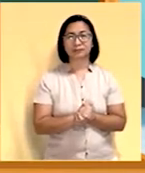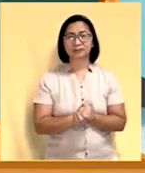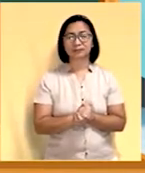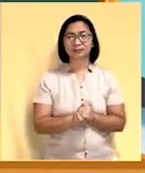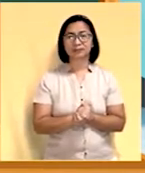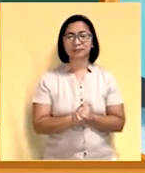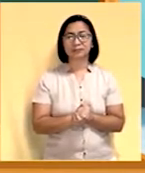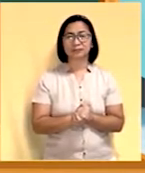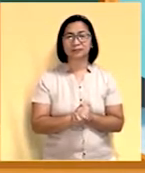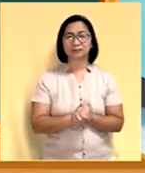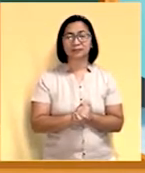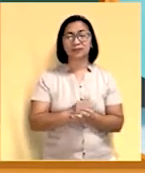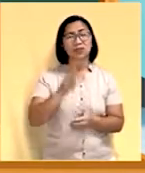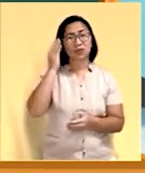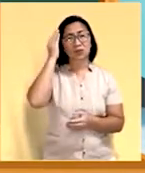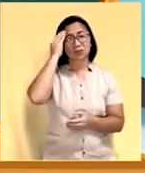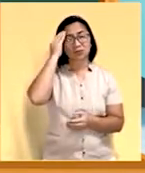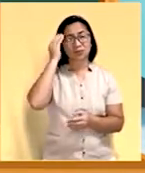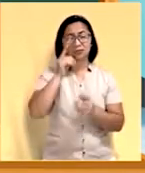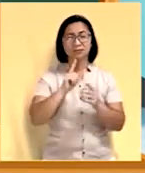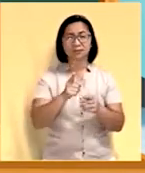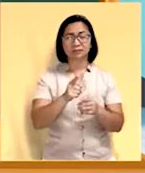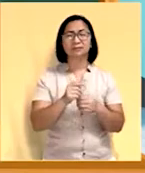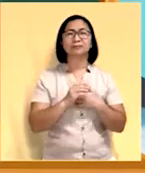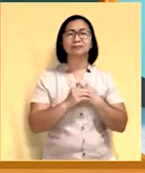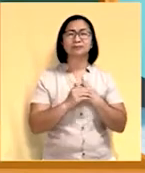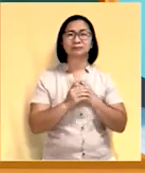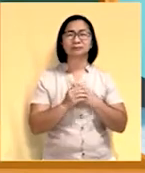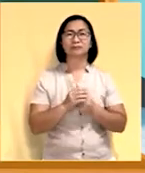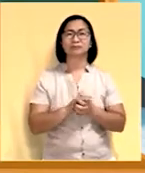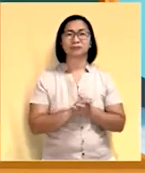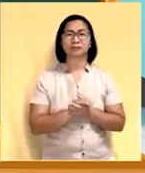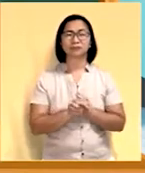23. Alam mo na ba ang sagot?